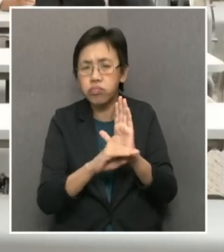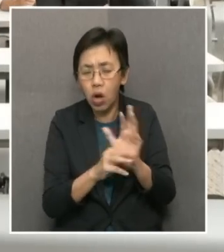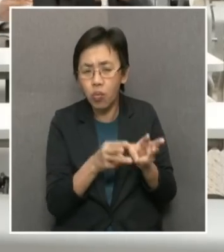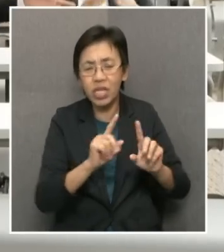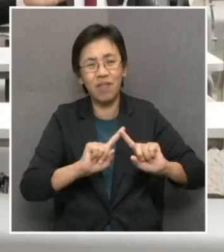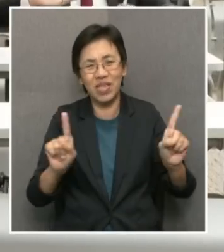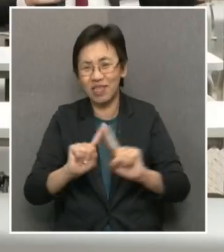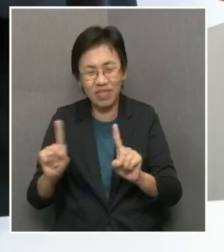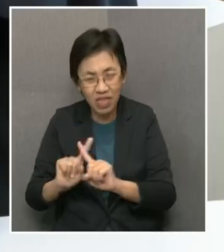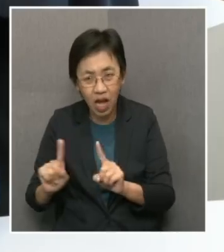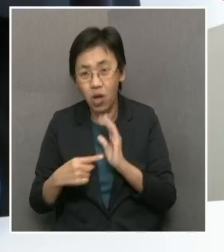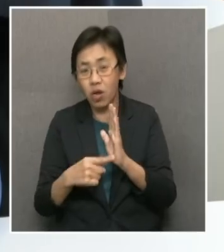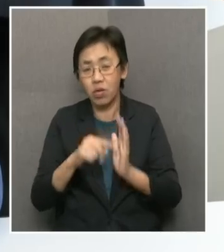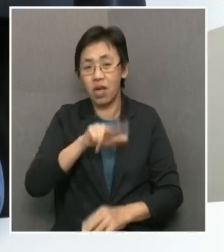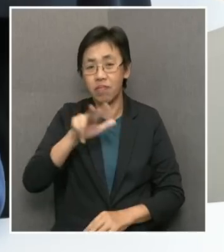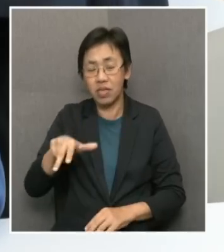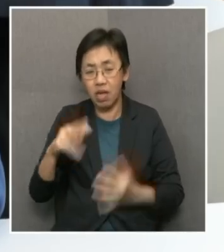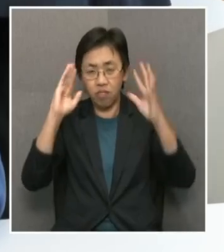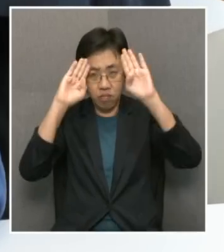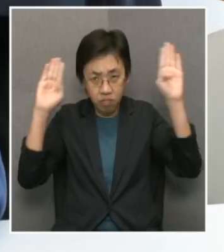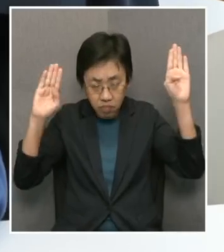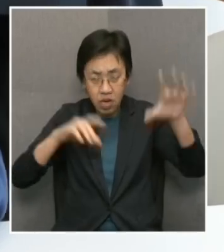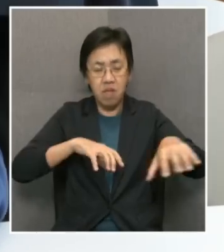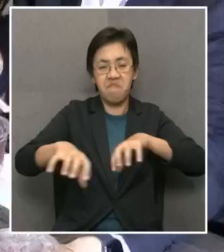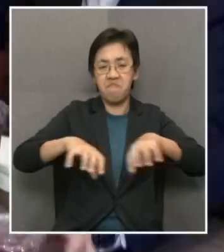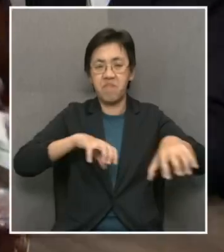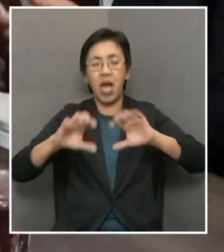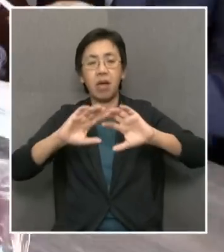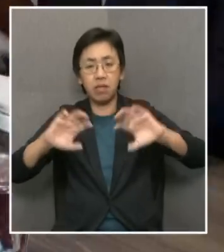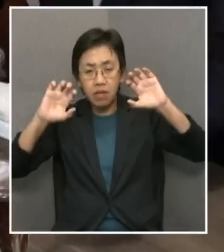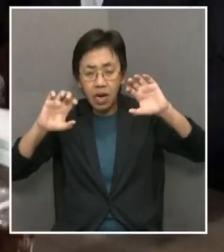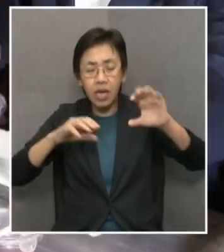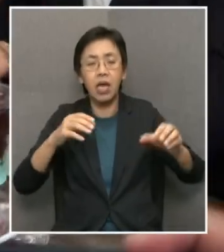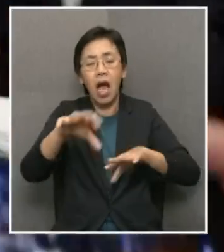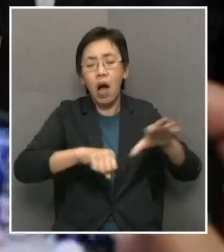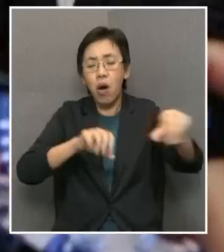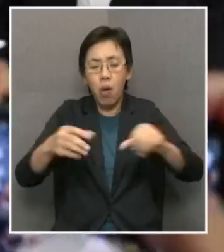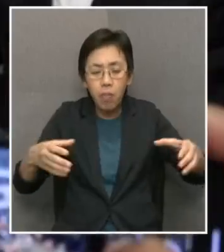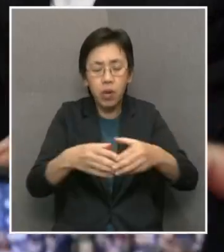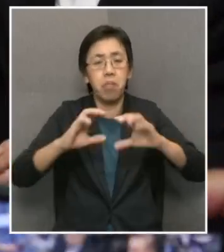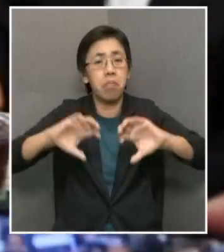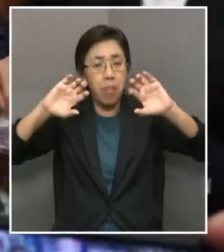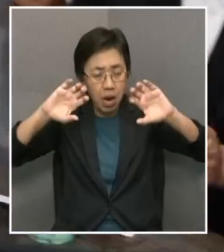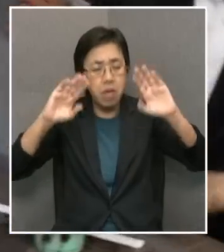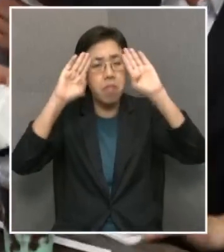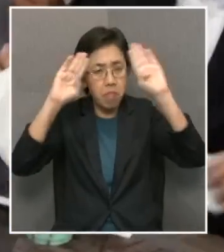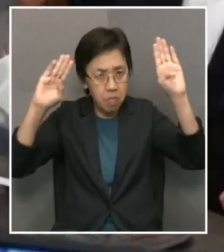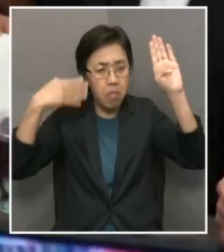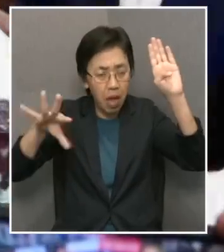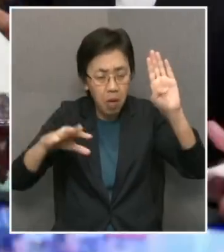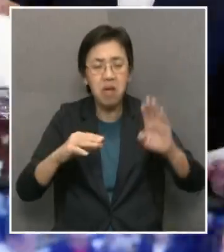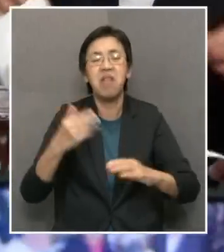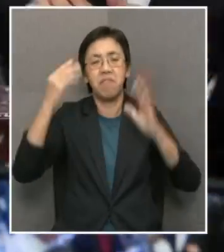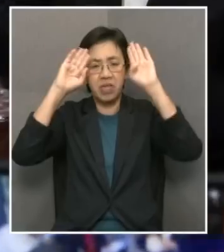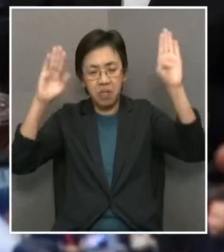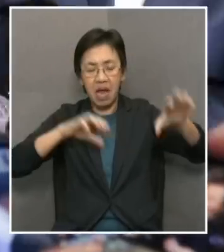กันอย่างพรรคเพื่อไทยก็มีประสบการณ์ในการบริหารเรื่องการจัดตั้งรัฐบาลมาแล้วมีประสบการณ์ในการบริหารทาง